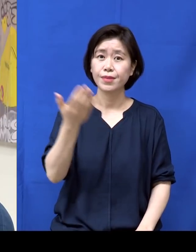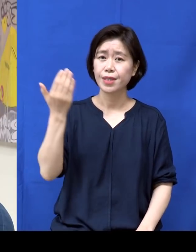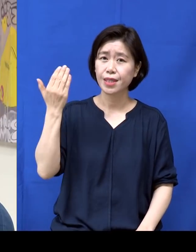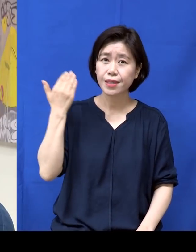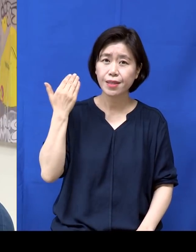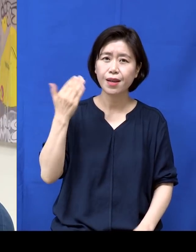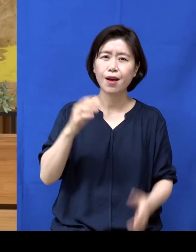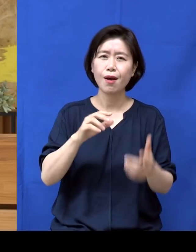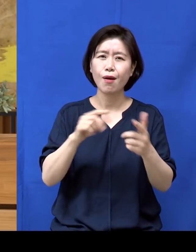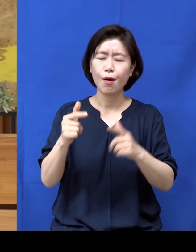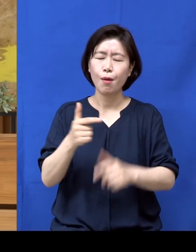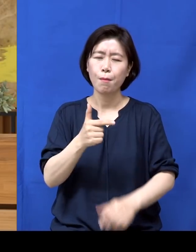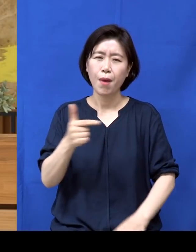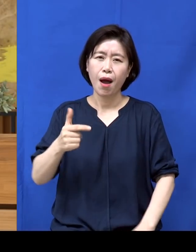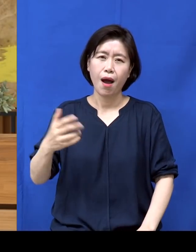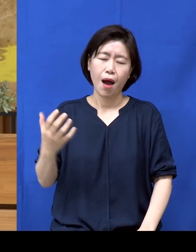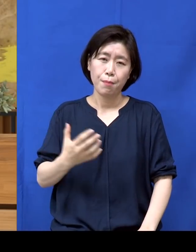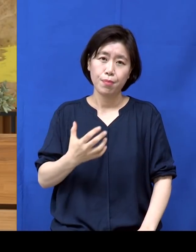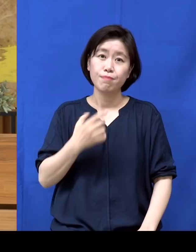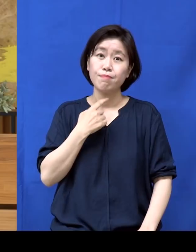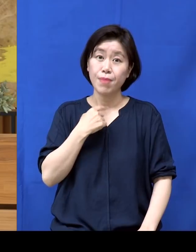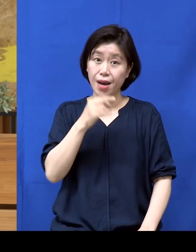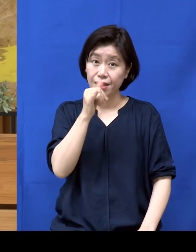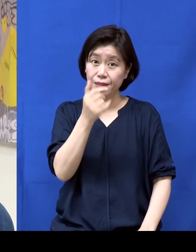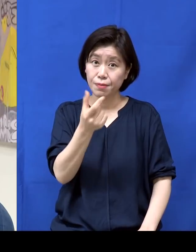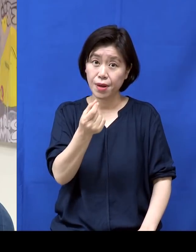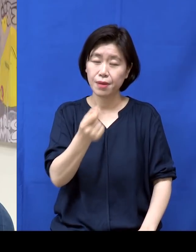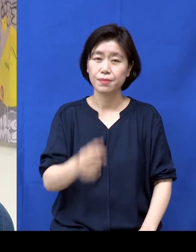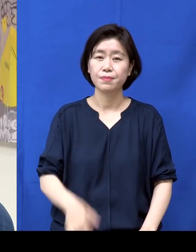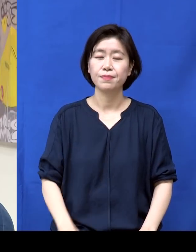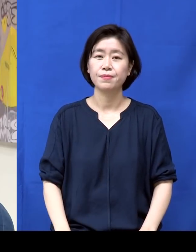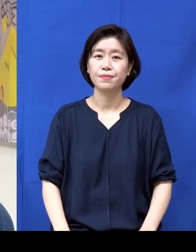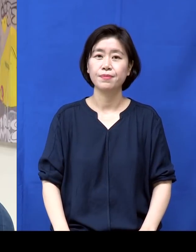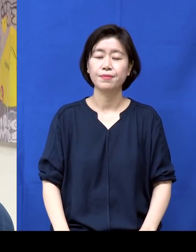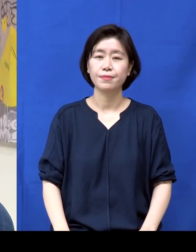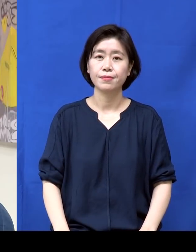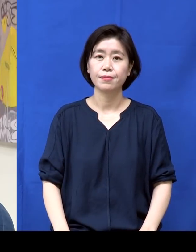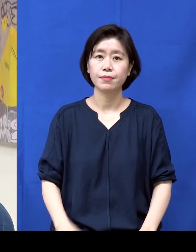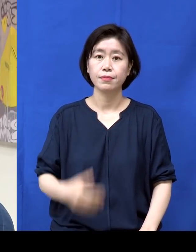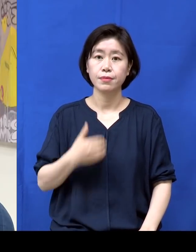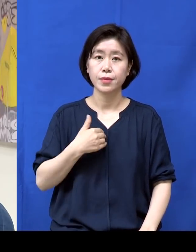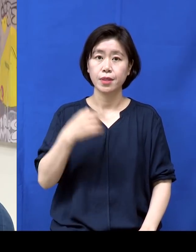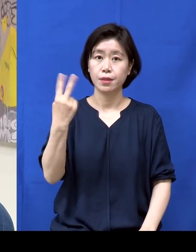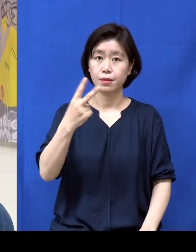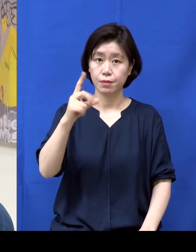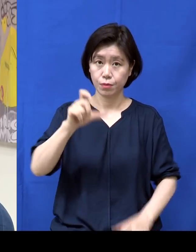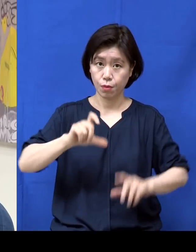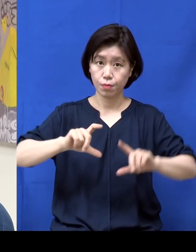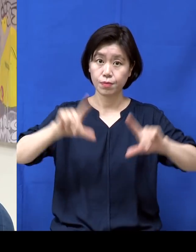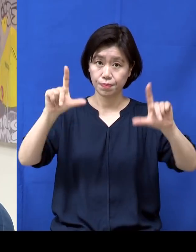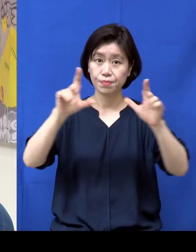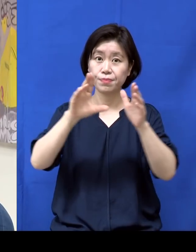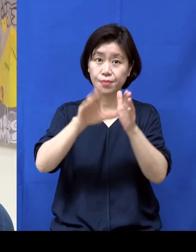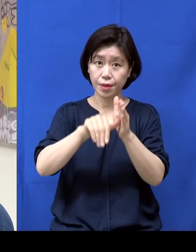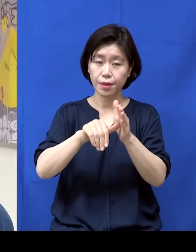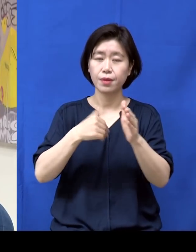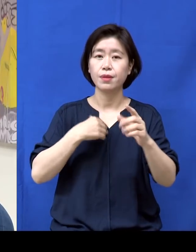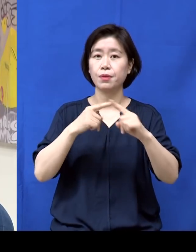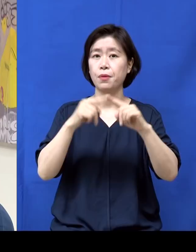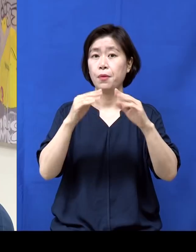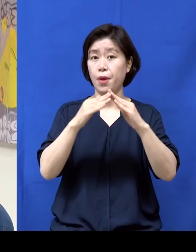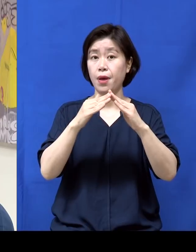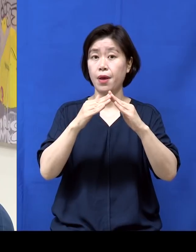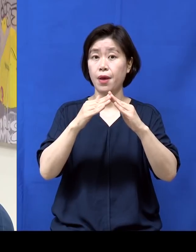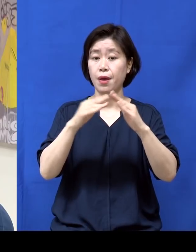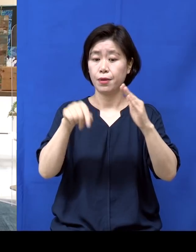해요. 언제 어떤 일이 있으셨어요? 사실 제가 2015년도에 교회 일반